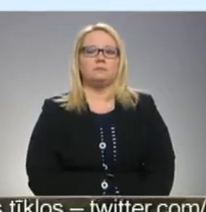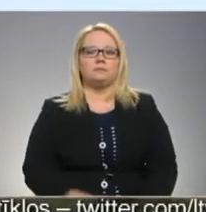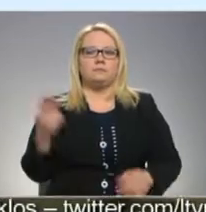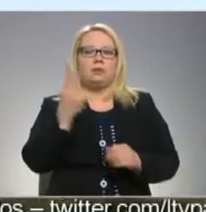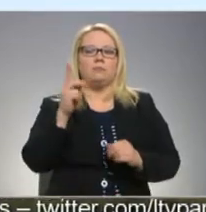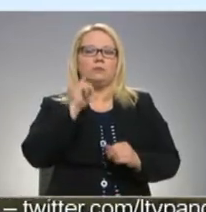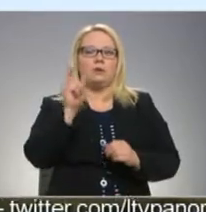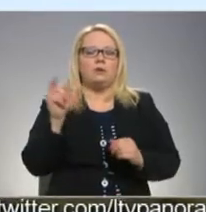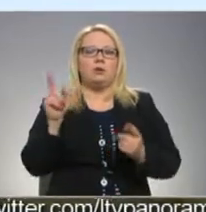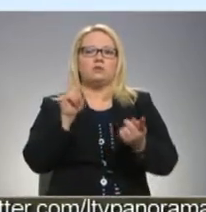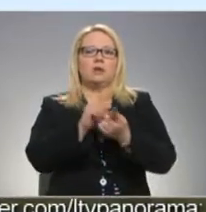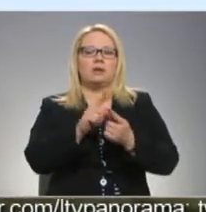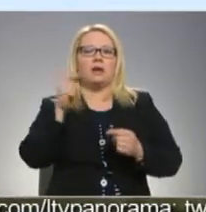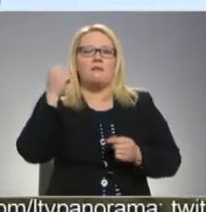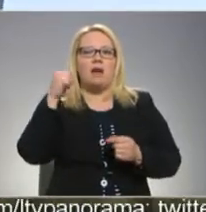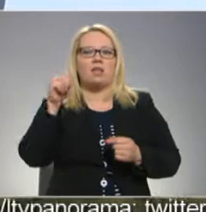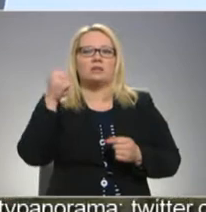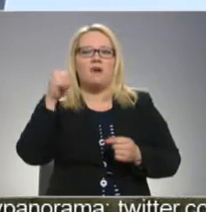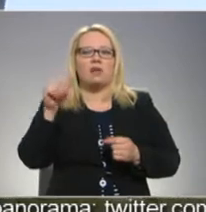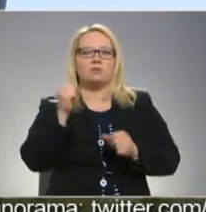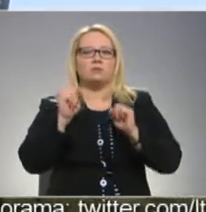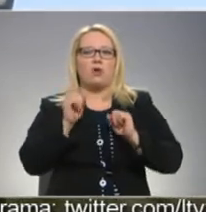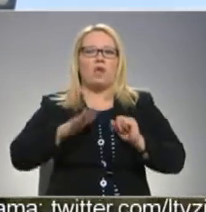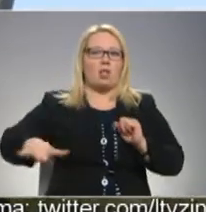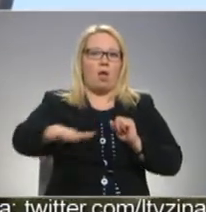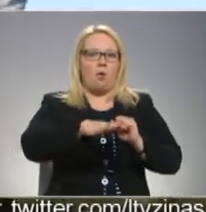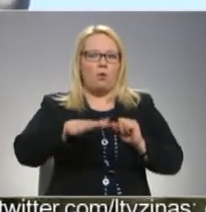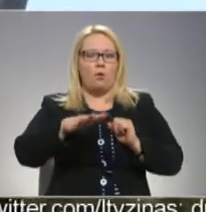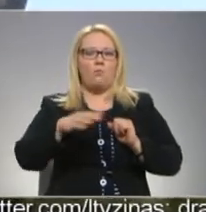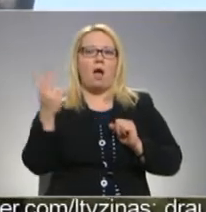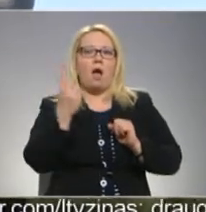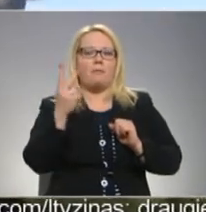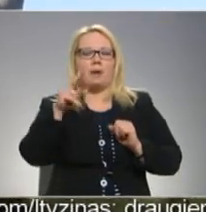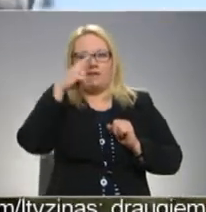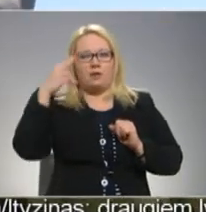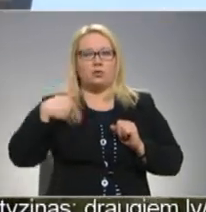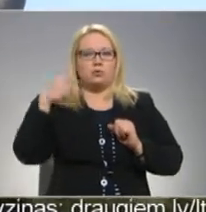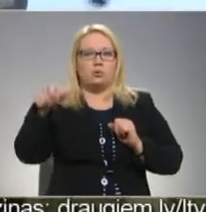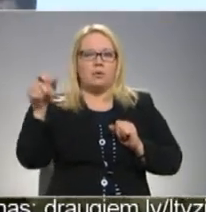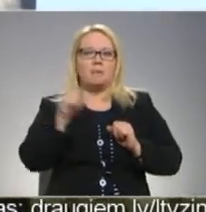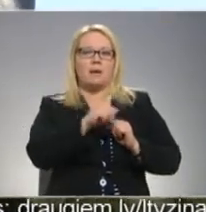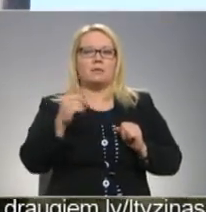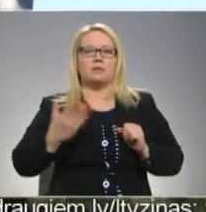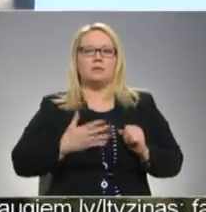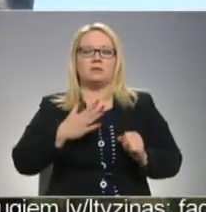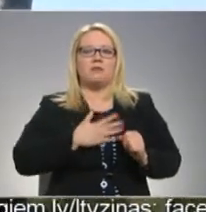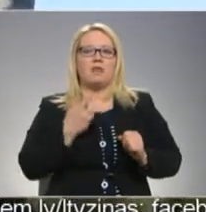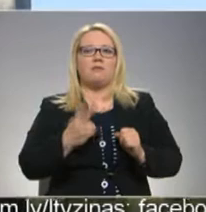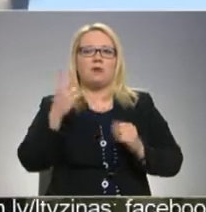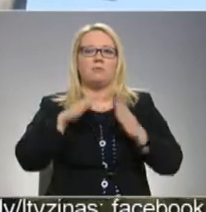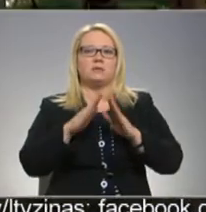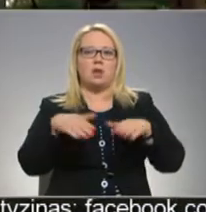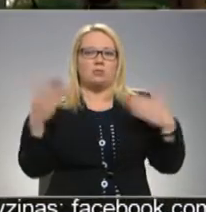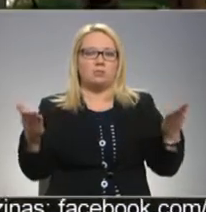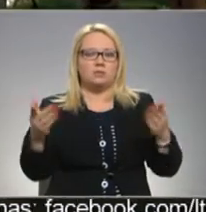Abus jauniešus satiekam Valkas valsts gimnāzijas sporta laukumā. Gundars un Allers ir vidusskolnieki, bet katrs dzīvo savā diviņu pilsētas